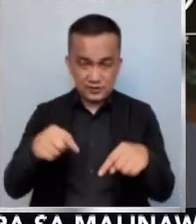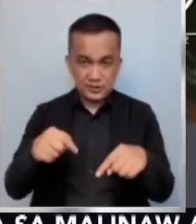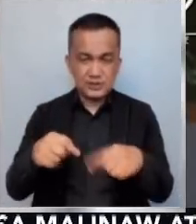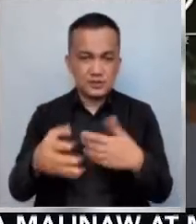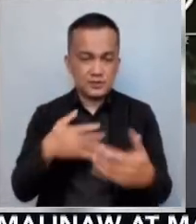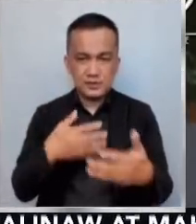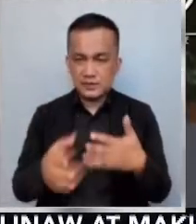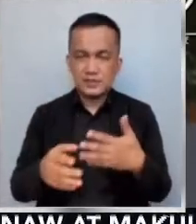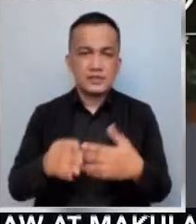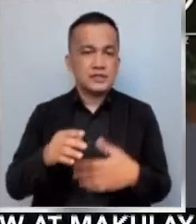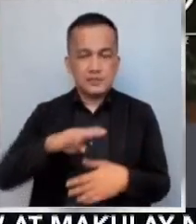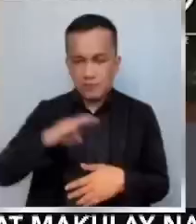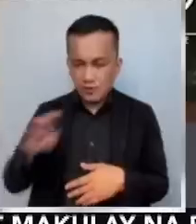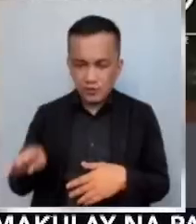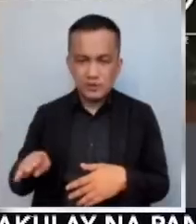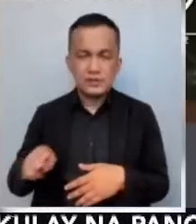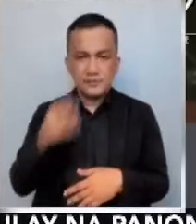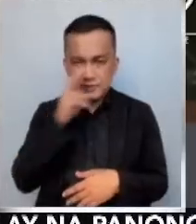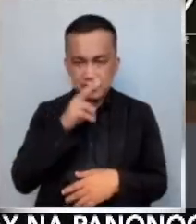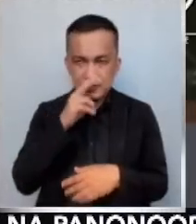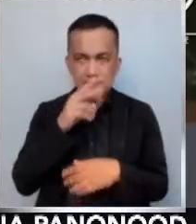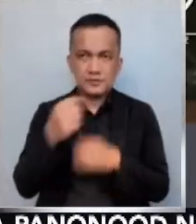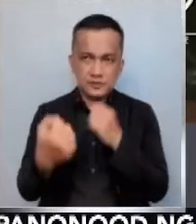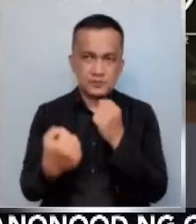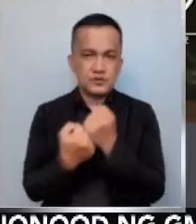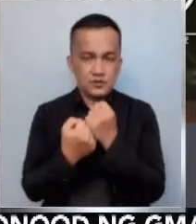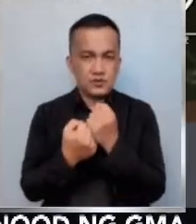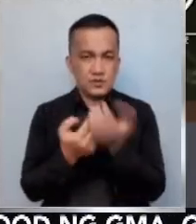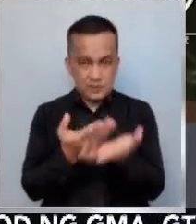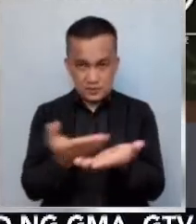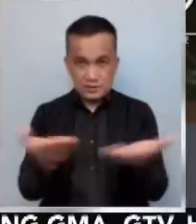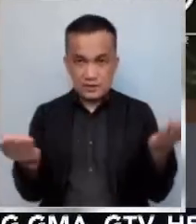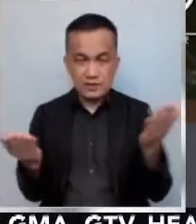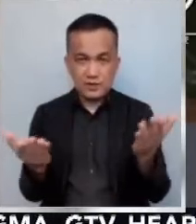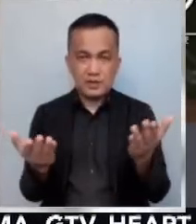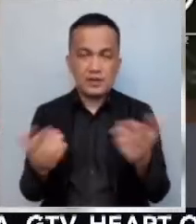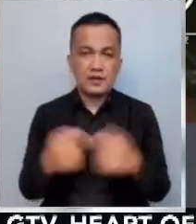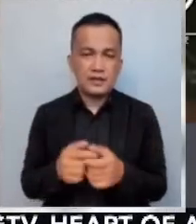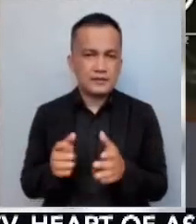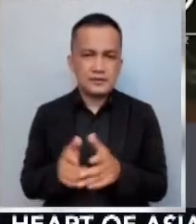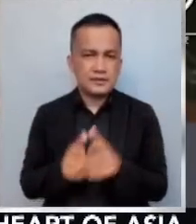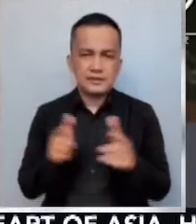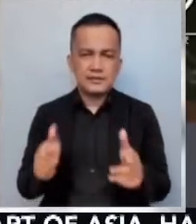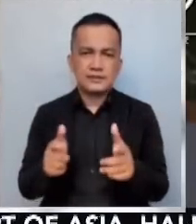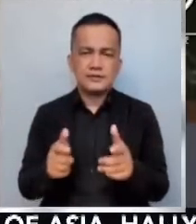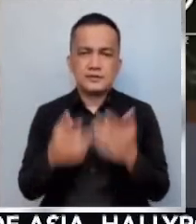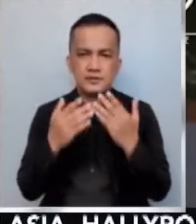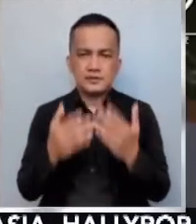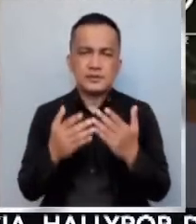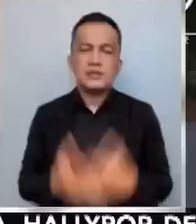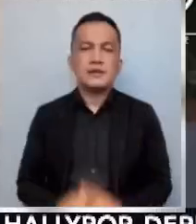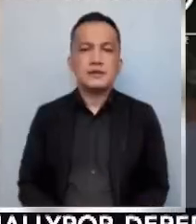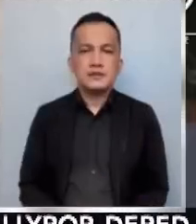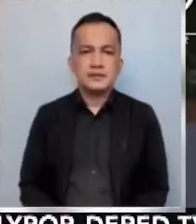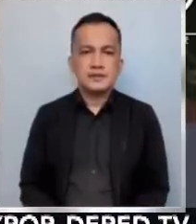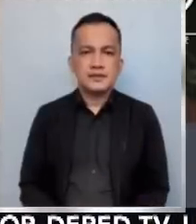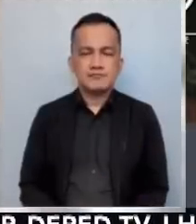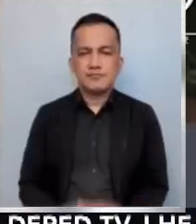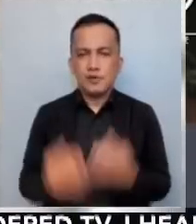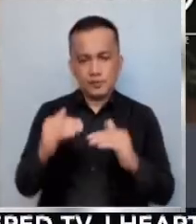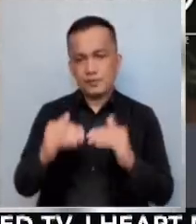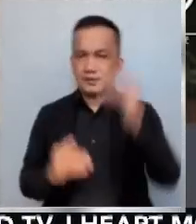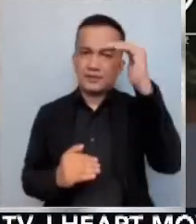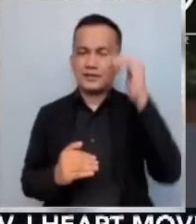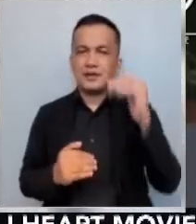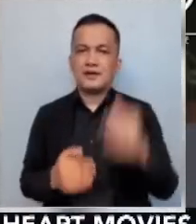Visayas, gisuportahan gihapon ninyo og dako kaayo nga landslide actually. Ang